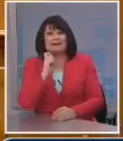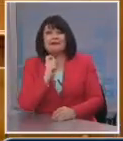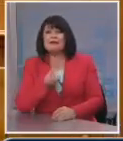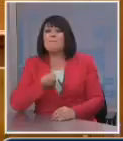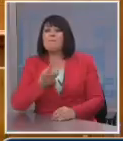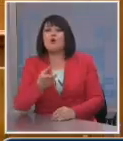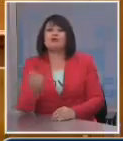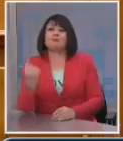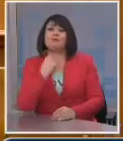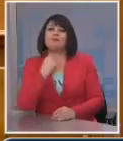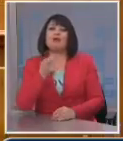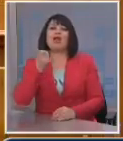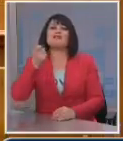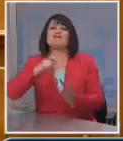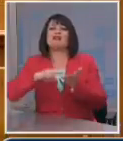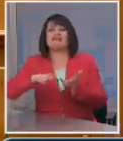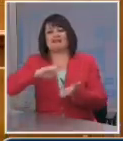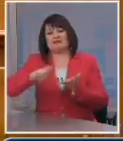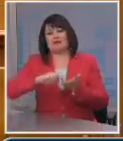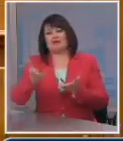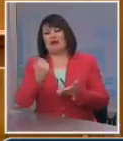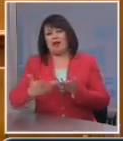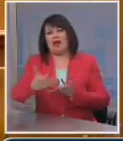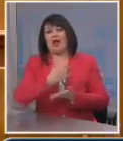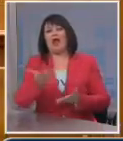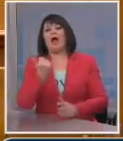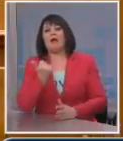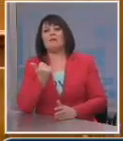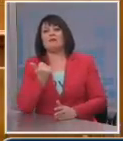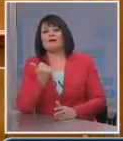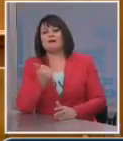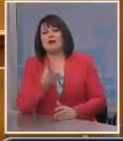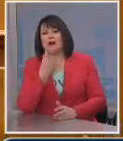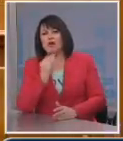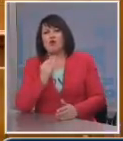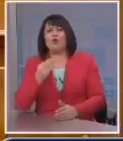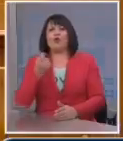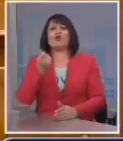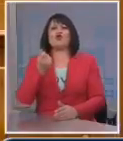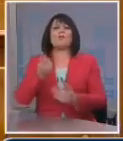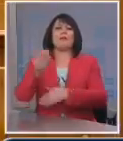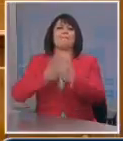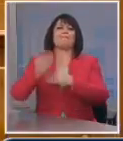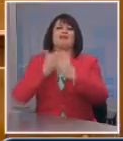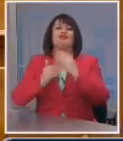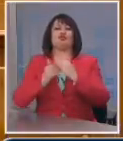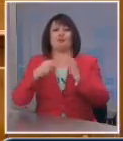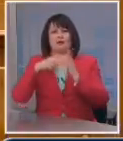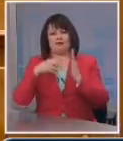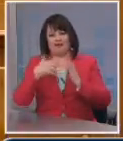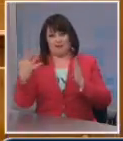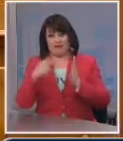από ασφαλιστικές εισφορές που δεν θα εισπράξετε μόνο από την όπισθεν που βάλατε την οικονομία τα έτη